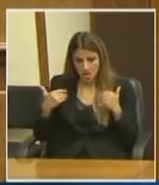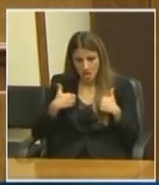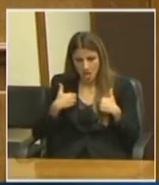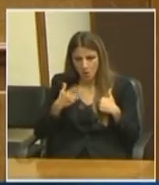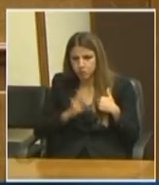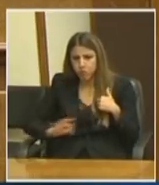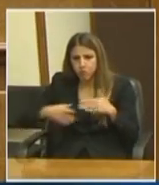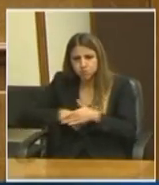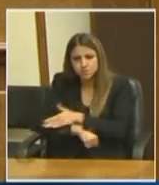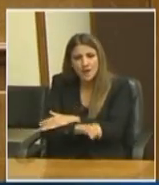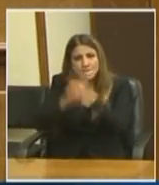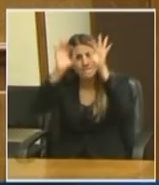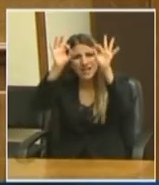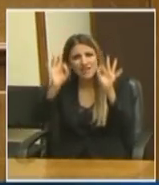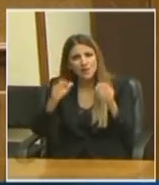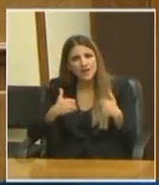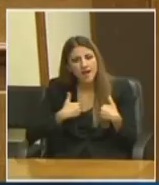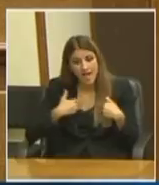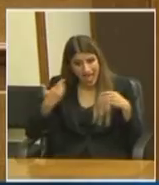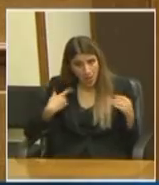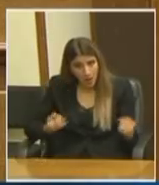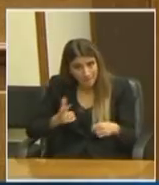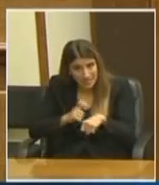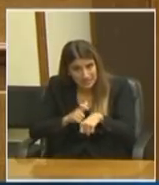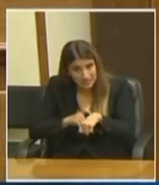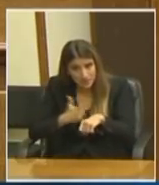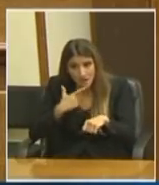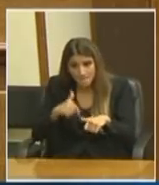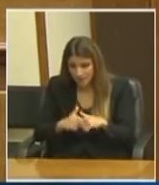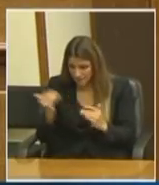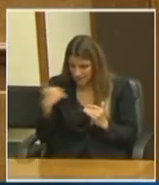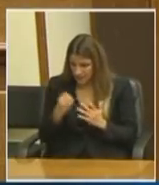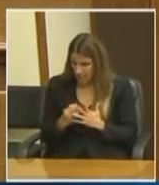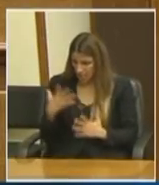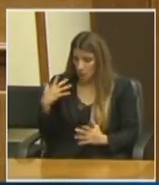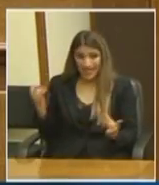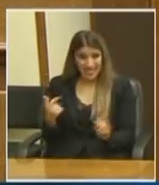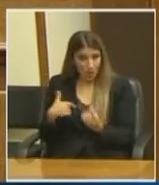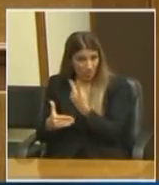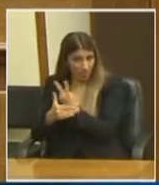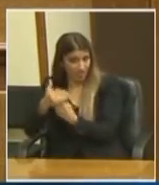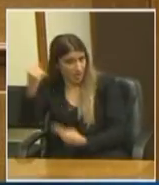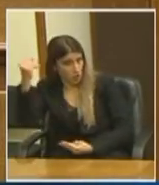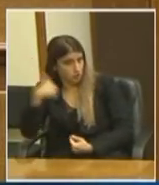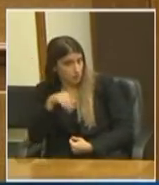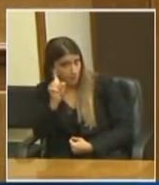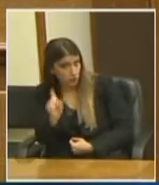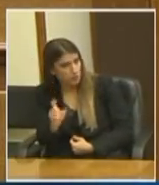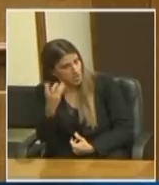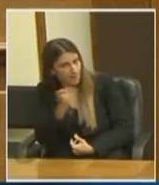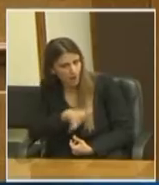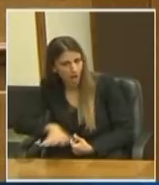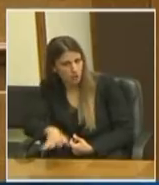πατρίδα μου είναι η Μακεδονία, πρέπει κάποια στιγμή να αντιληφθώ, αν μάλιστα είμαι και δίγλωση, να πω το αληθές ότι υπάρχει κόσμος στην